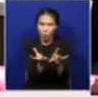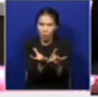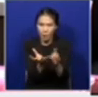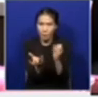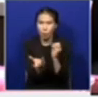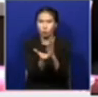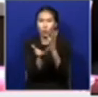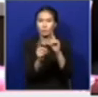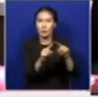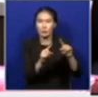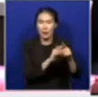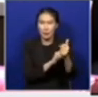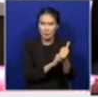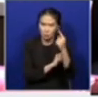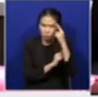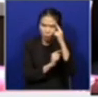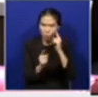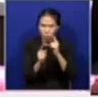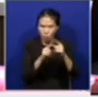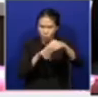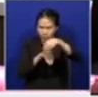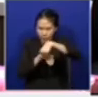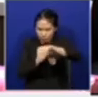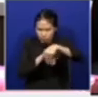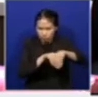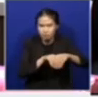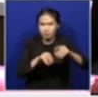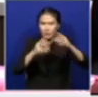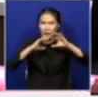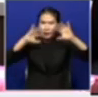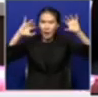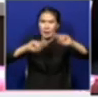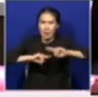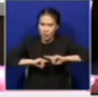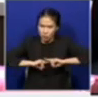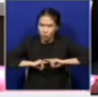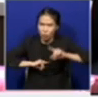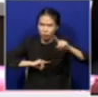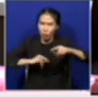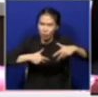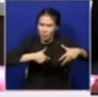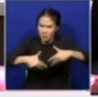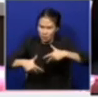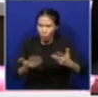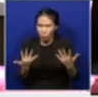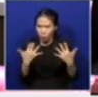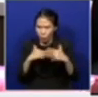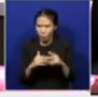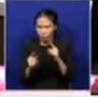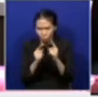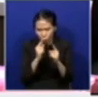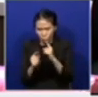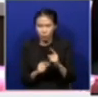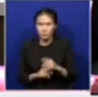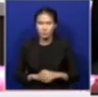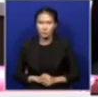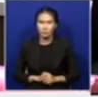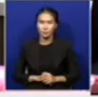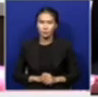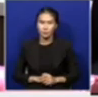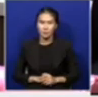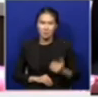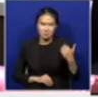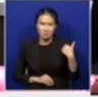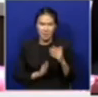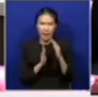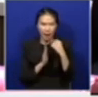ไทยในระยะยาวหากประเทศไทยจะเข้าร่วมเป็นภาคีของความตกลงดังกล่าวหน่วยงานที่เกี่ยวข้องจำเป็นต้องทำ